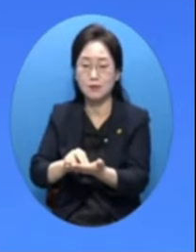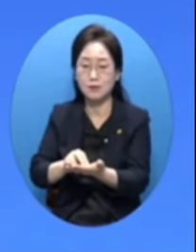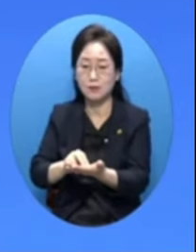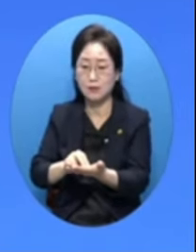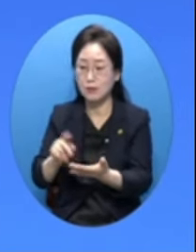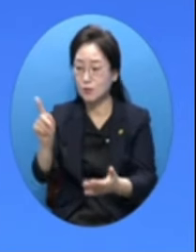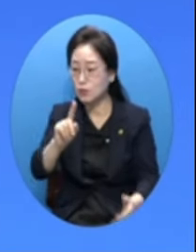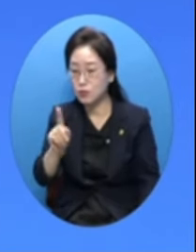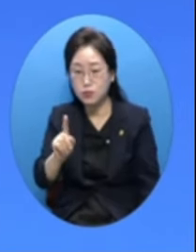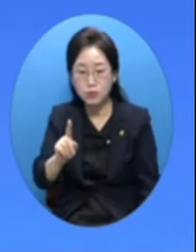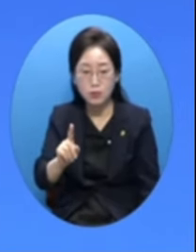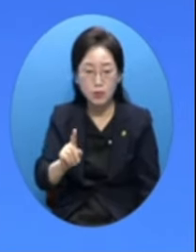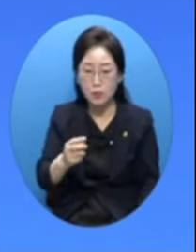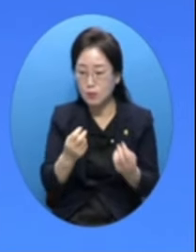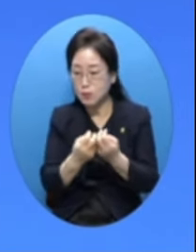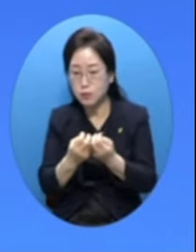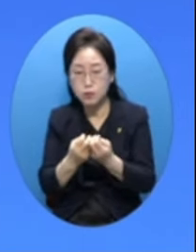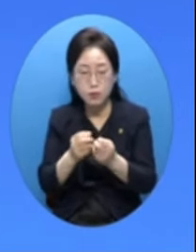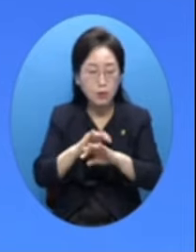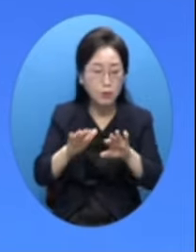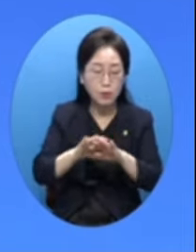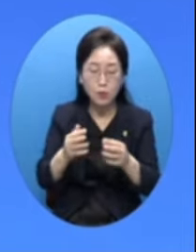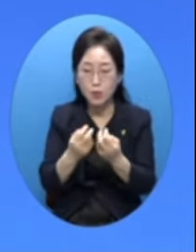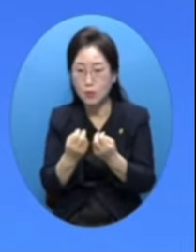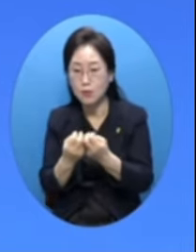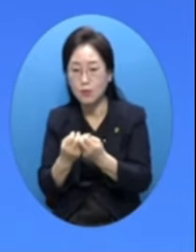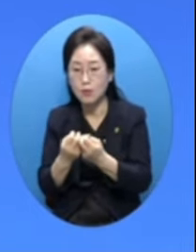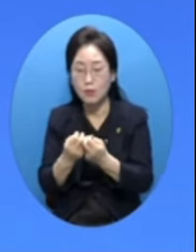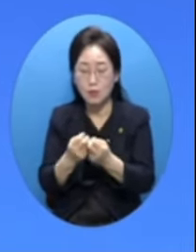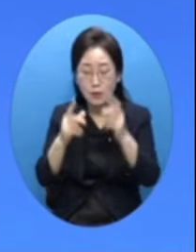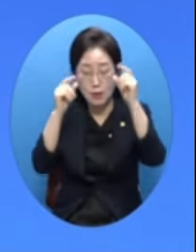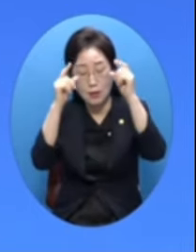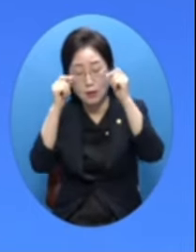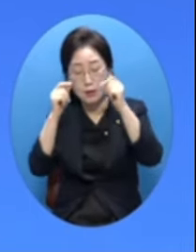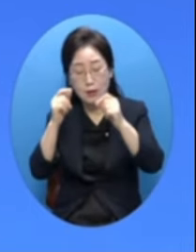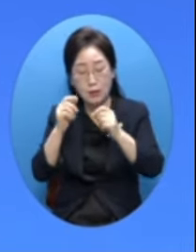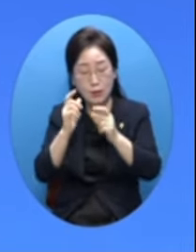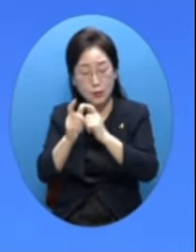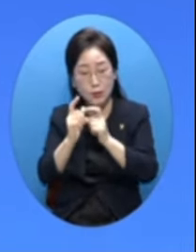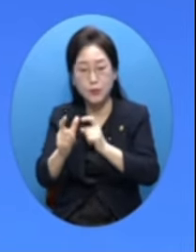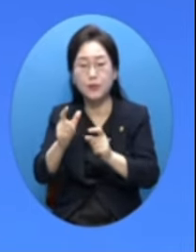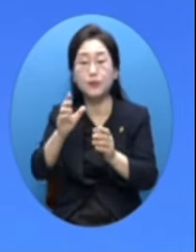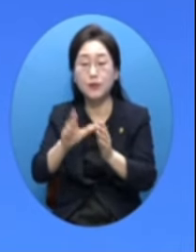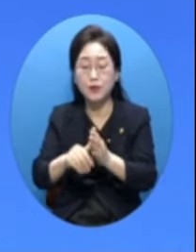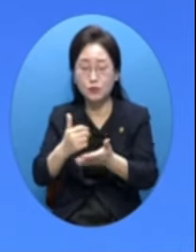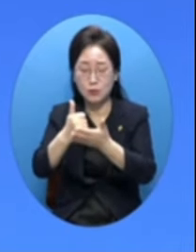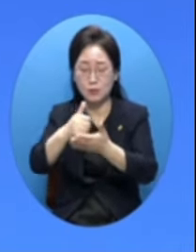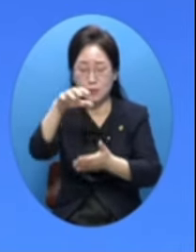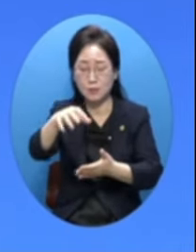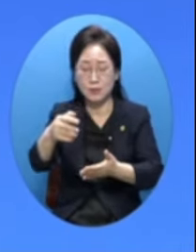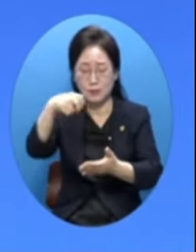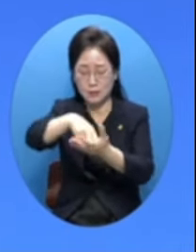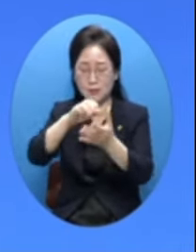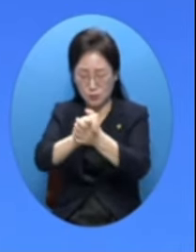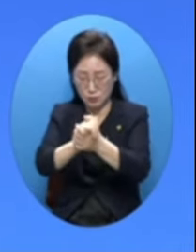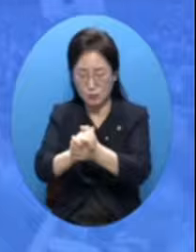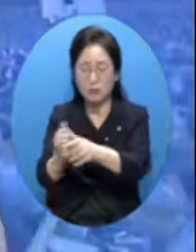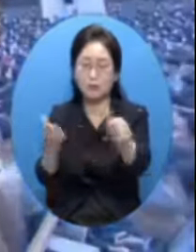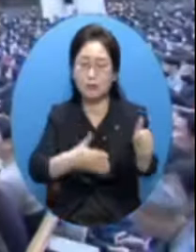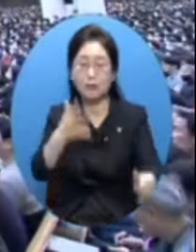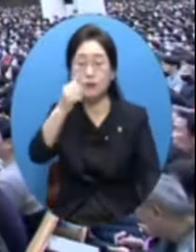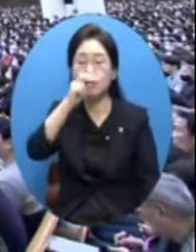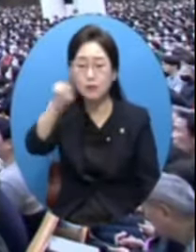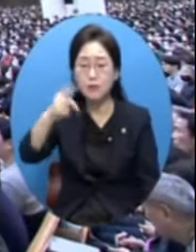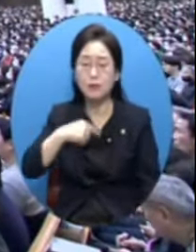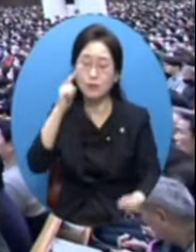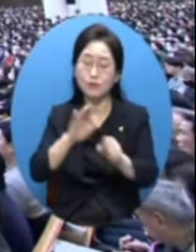어디서 문제 해결을 얻지 못하고 밤잠을 이루지 못하고 고통 가운데 있을 때 우리가 주님께 엎드려 기도해야 되는 것입니다. 주여,